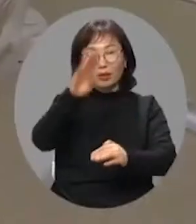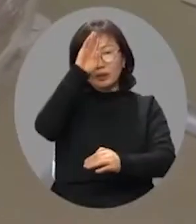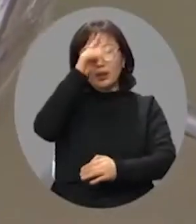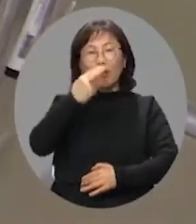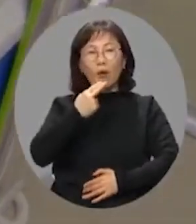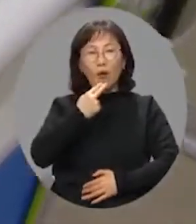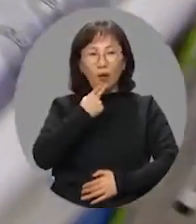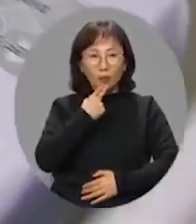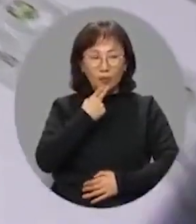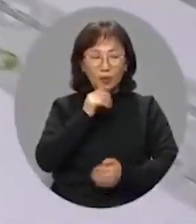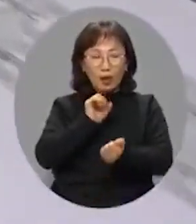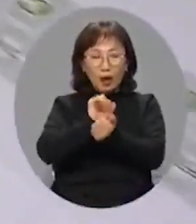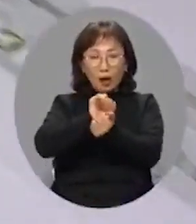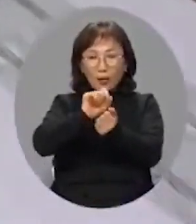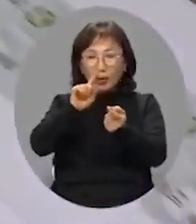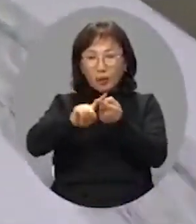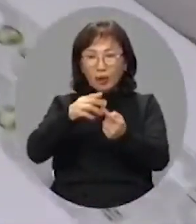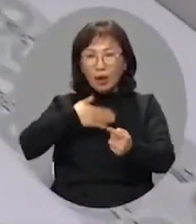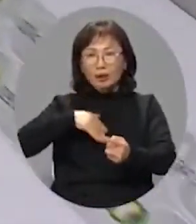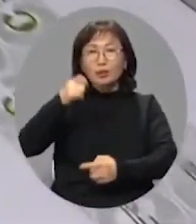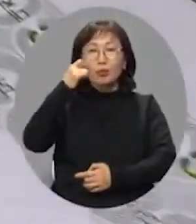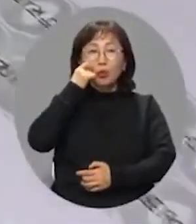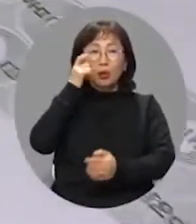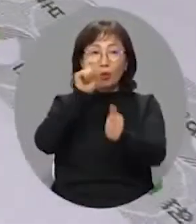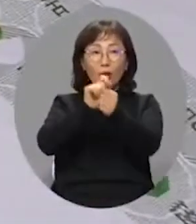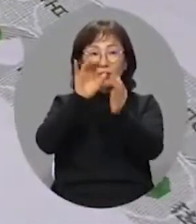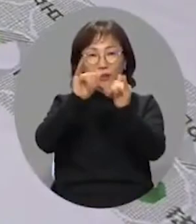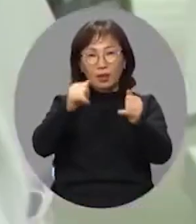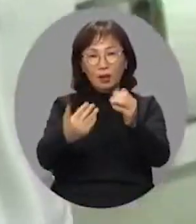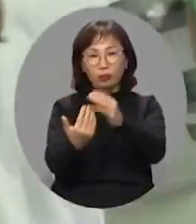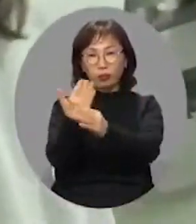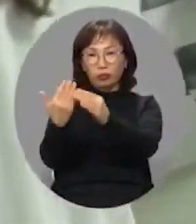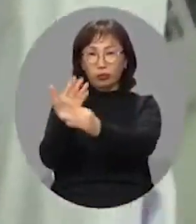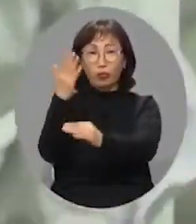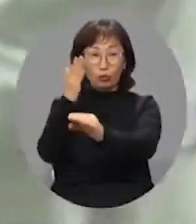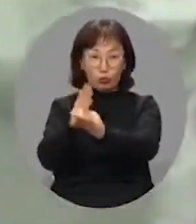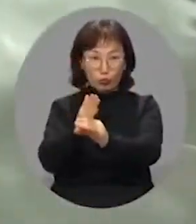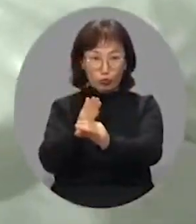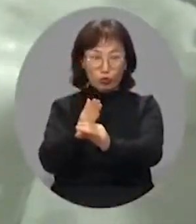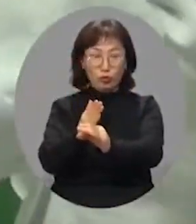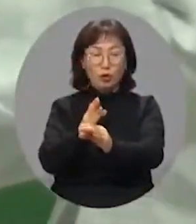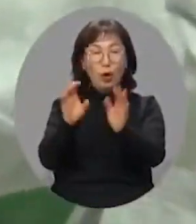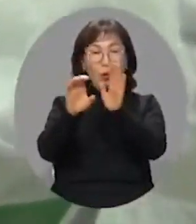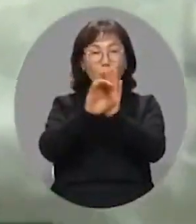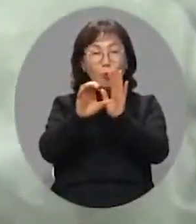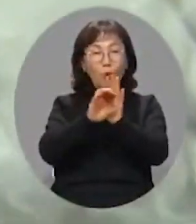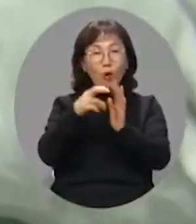무증상이면서 감염 경로를 알 수 없는 확진자가 발생하고 있는 만큼 코로나19